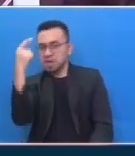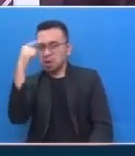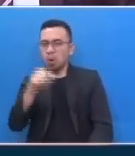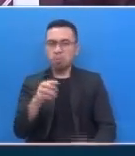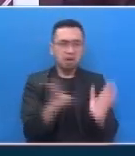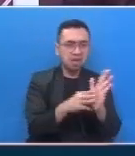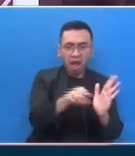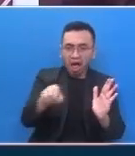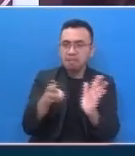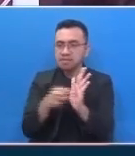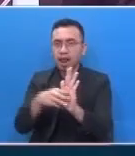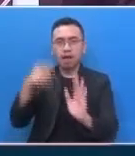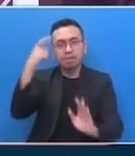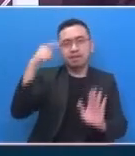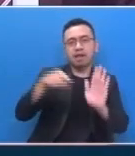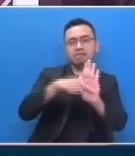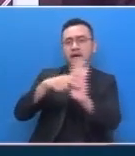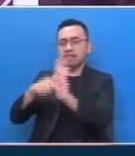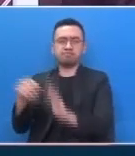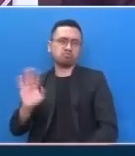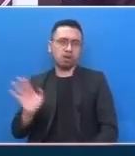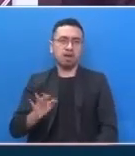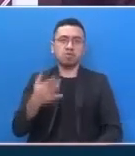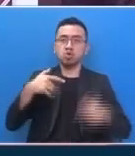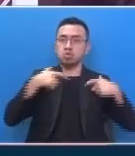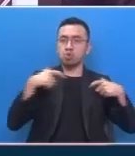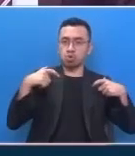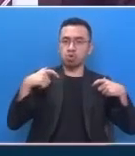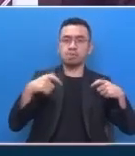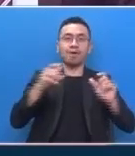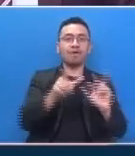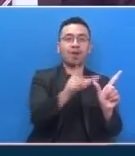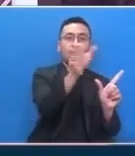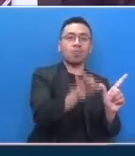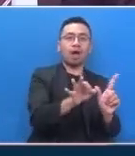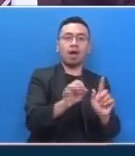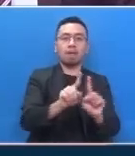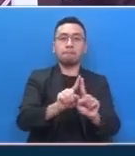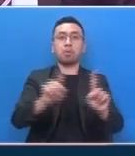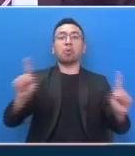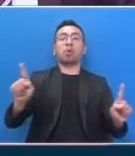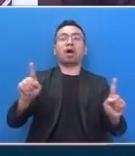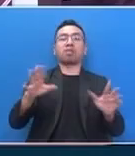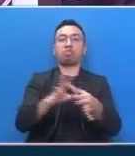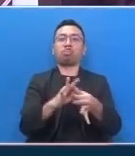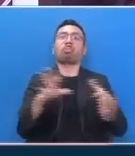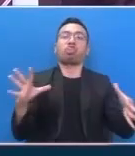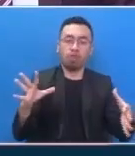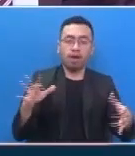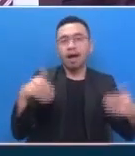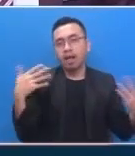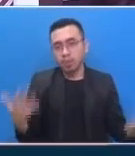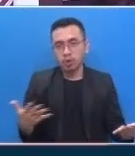kerenggangan Walikota dengan gubernur apalagi kemudian dikaitkan ke e keretakan Ayah hubungan ayahnya dengan